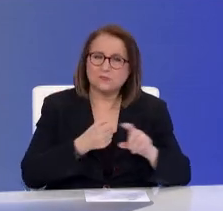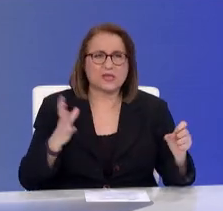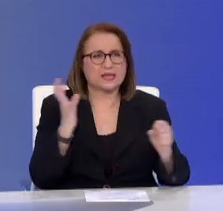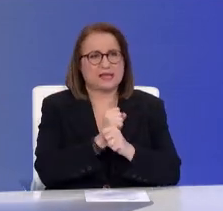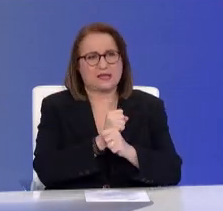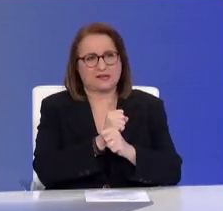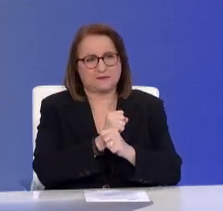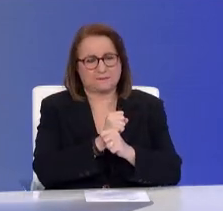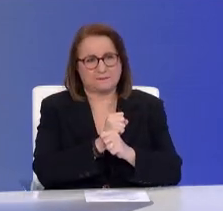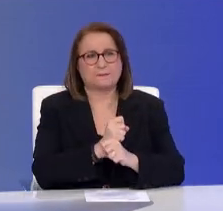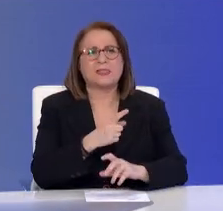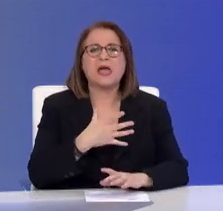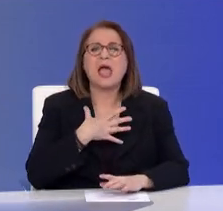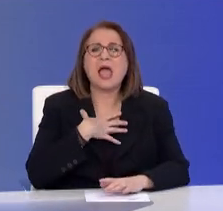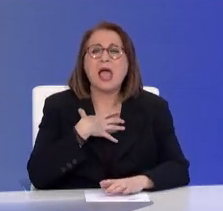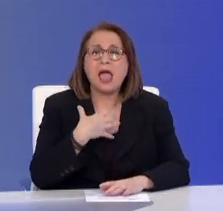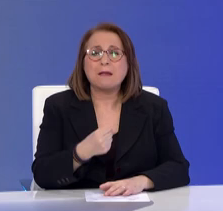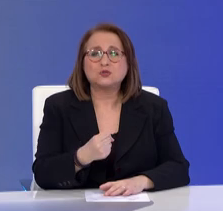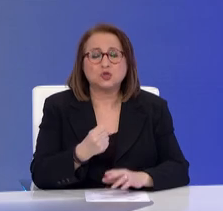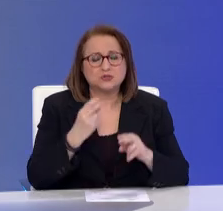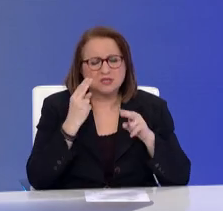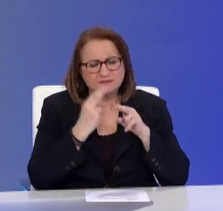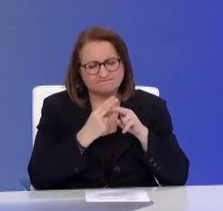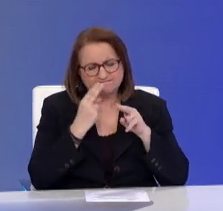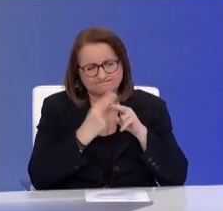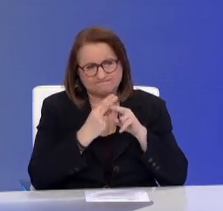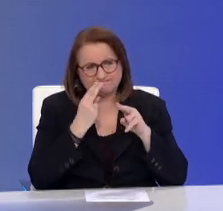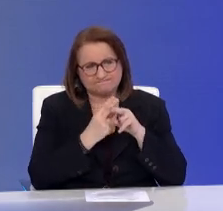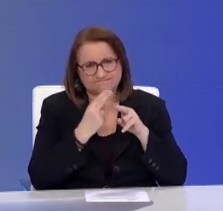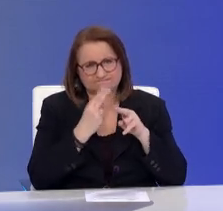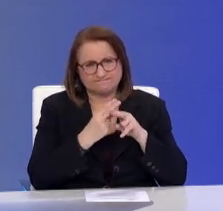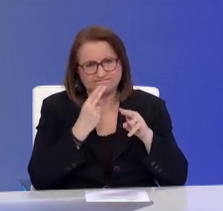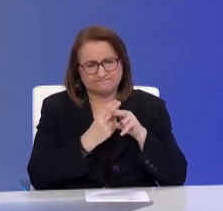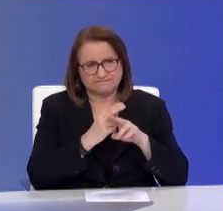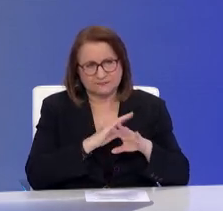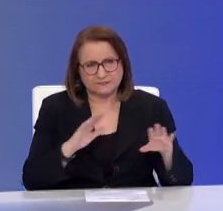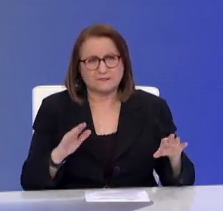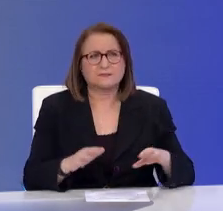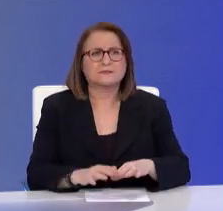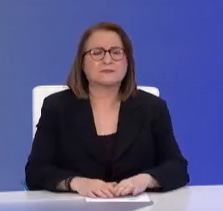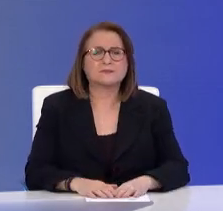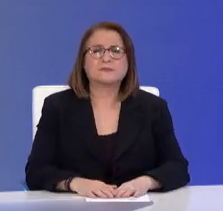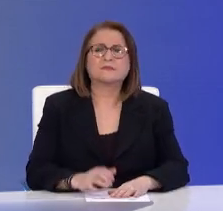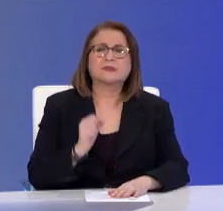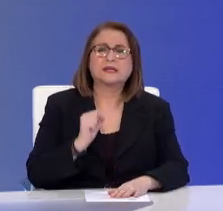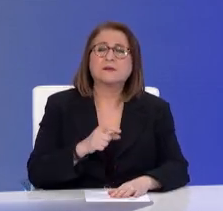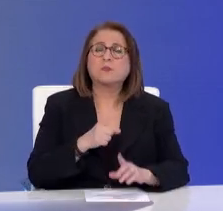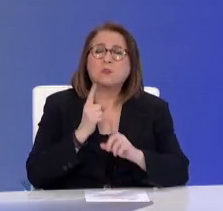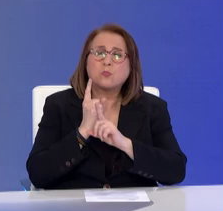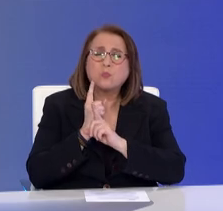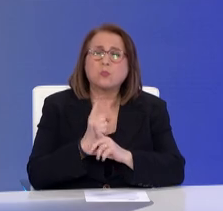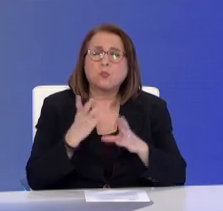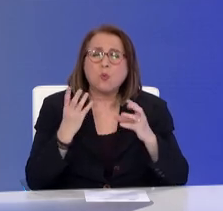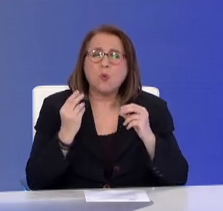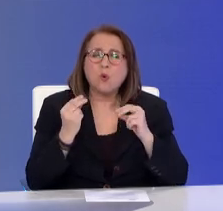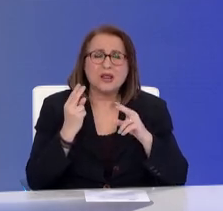Η εμπιστοσύνη είναι πολύ σημαντική και πολύ σημαντική, ιδιαίτερα σημαντική όταν